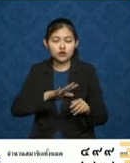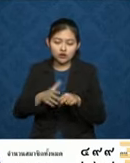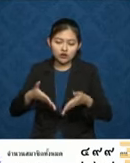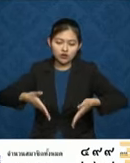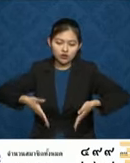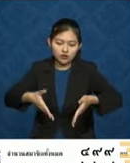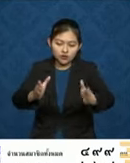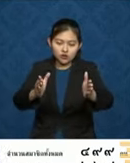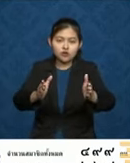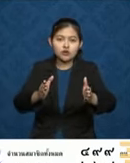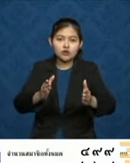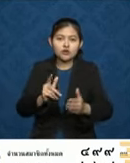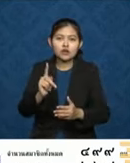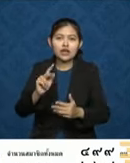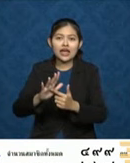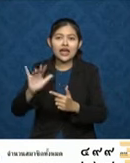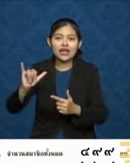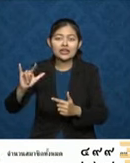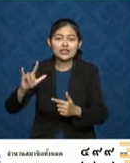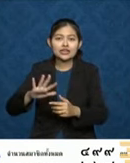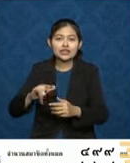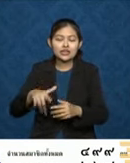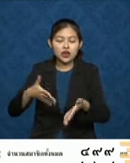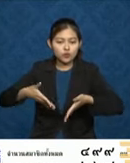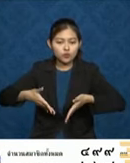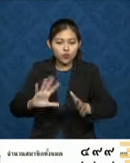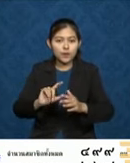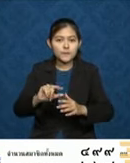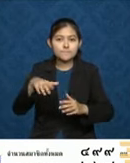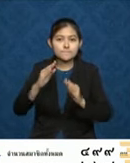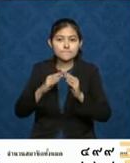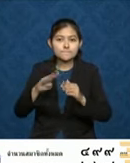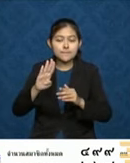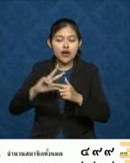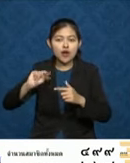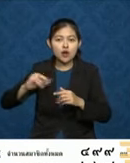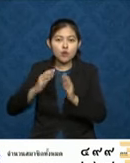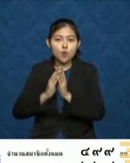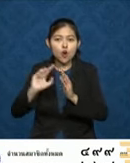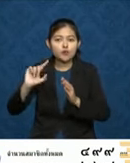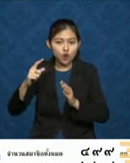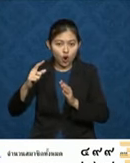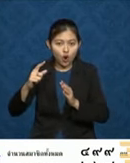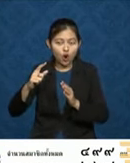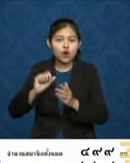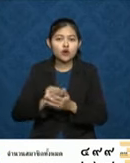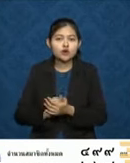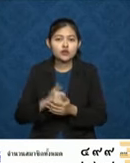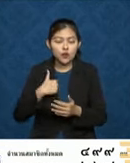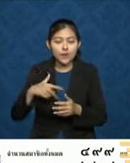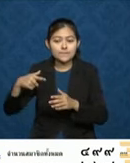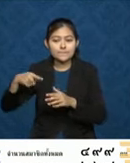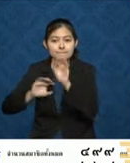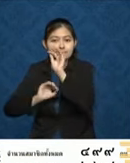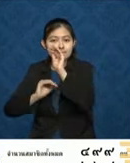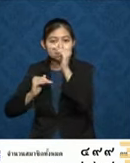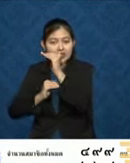กาญจนาภิเษกเพื่อเดินทางไปยังบางบัวทองประตูน้ำไอินทร์รวมทั้งมีรถที่มาจากปิ่นเกล้า